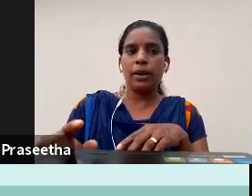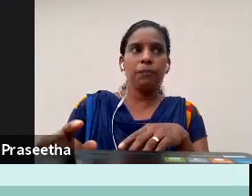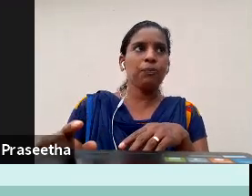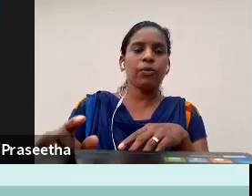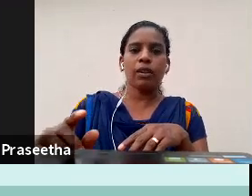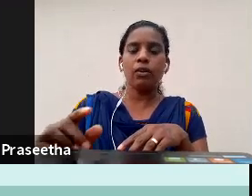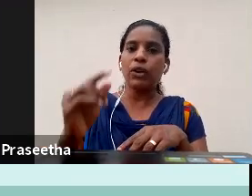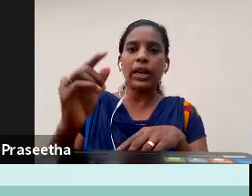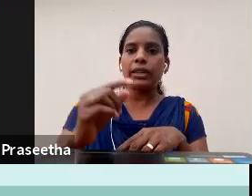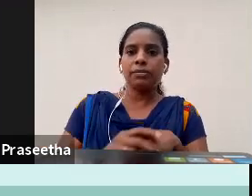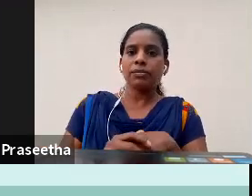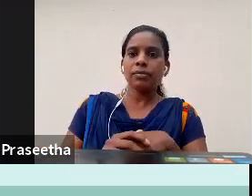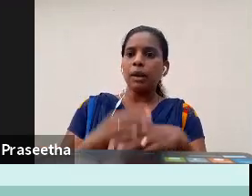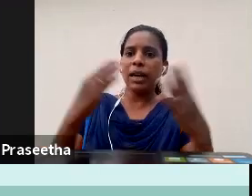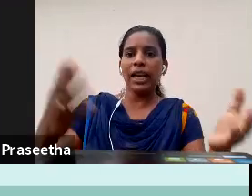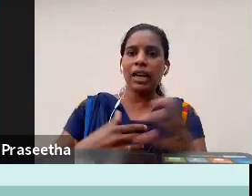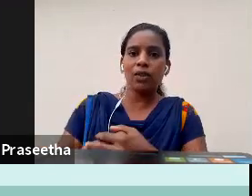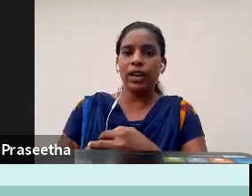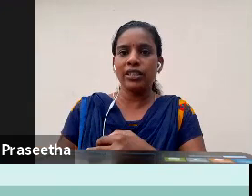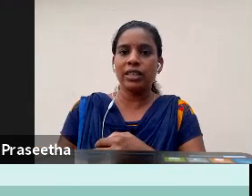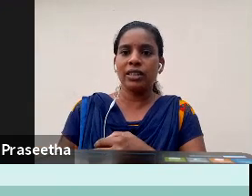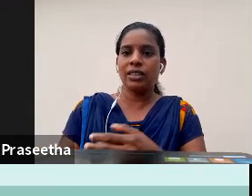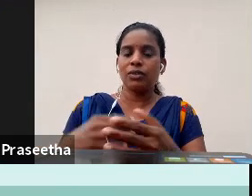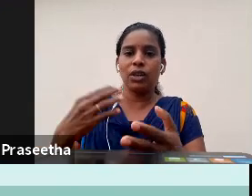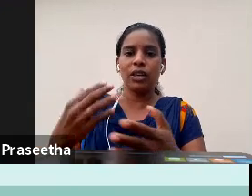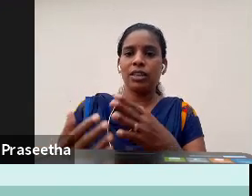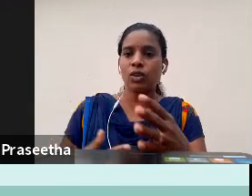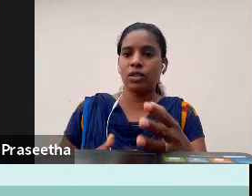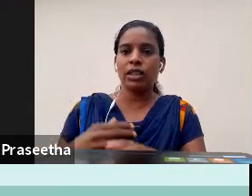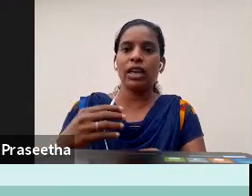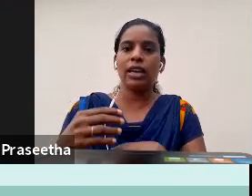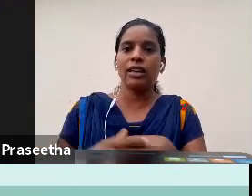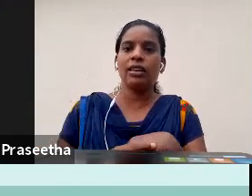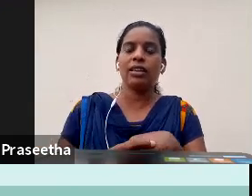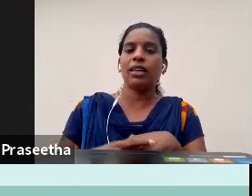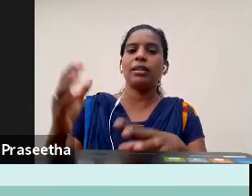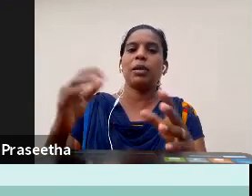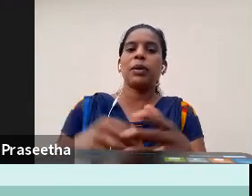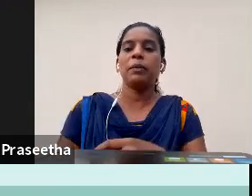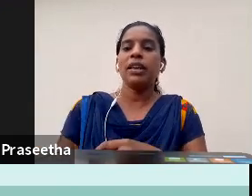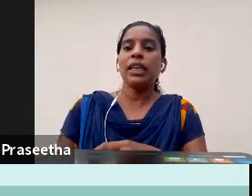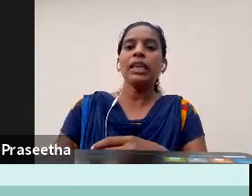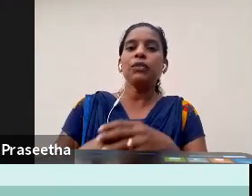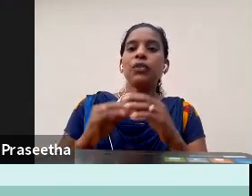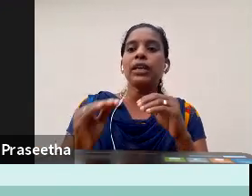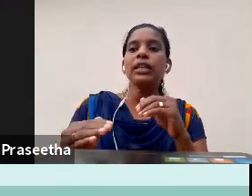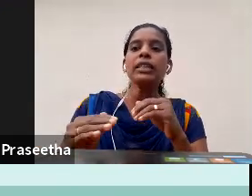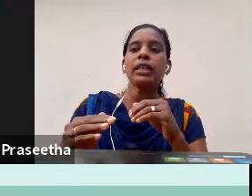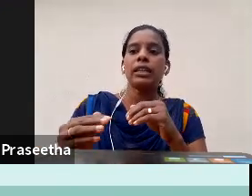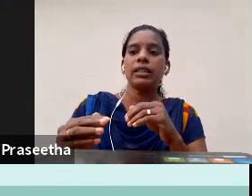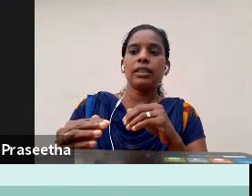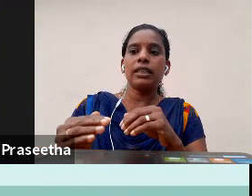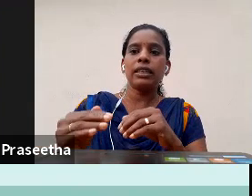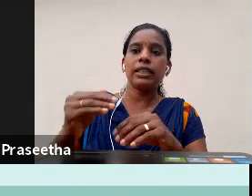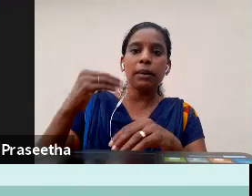പറഞ്ഞാല്, ഫ്രണ്ട്, നമുക്ക് എല്ലാവർക്കും ഫ്രണ്ട്സ് ഉണ്ട്, ഫ്രണ്ട്, ദോസ്ത്, ചങ്ങായി, അതൊക്കെ നമ്മൾ പറയും. ഈ ഫ്രണ്ട്